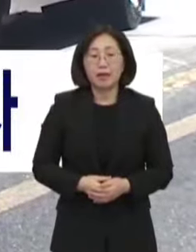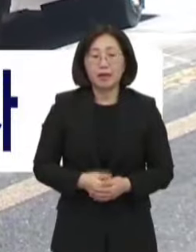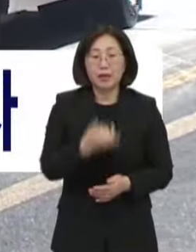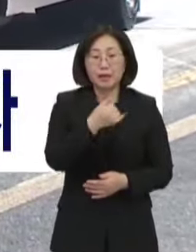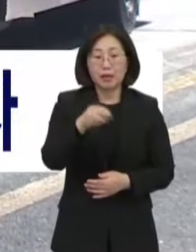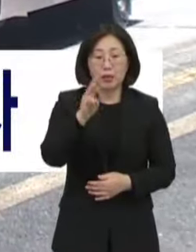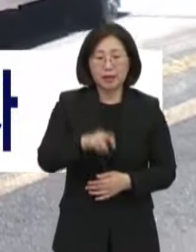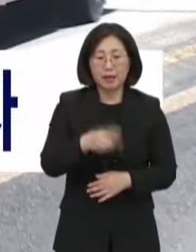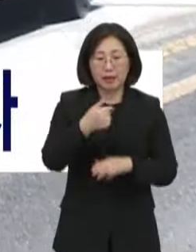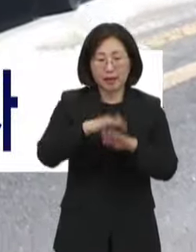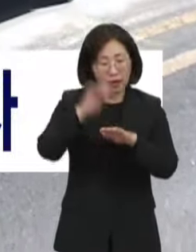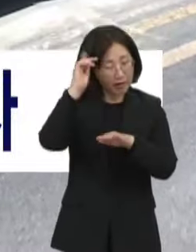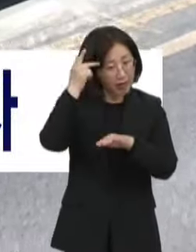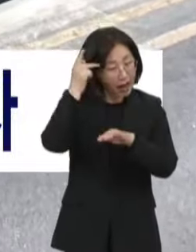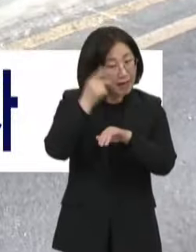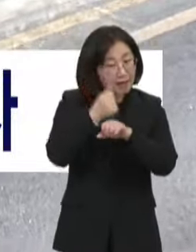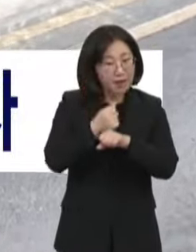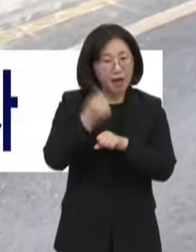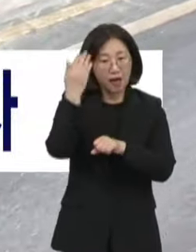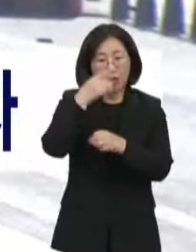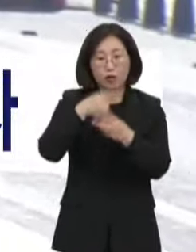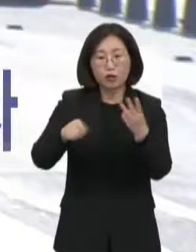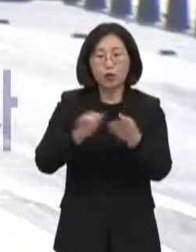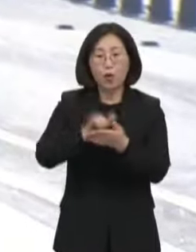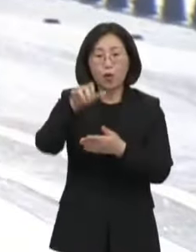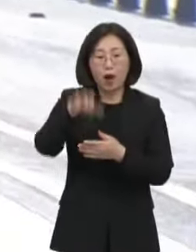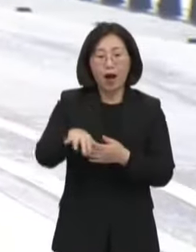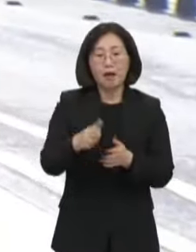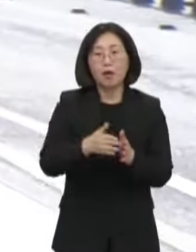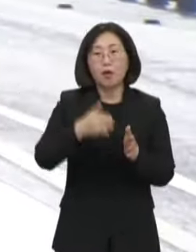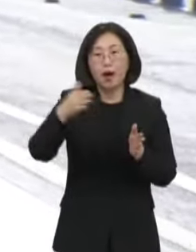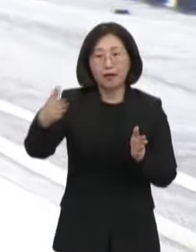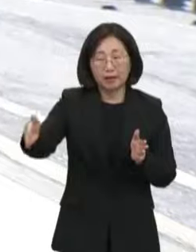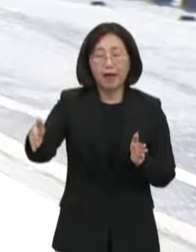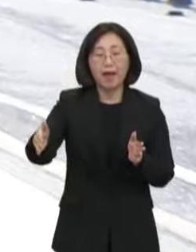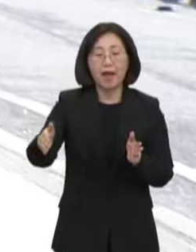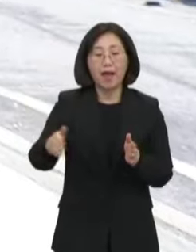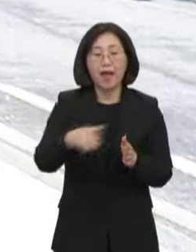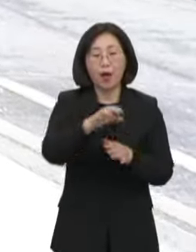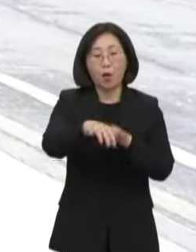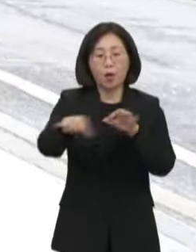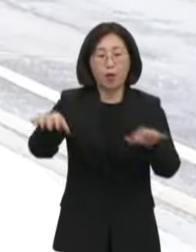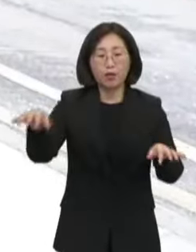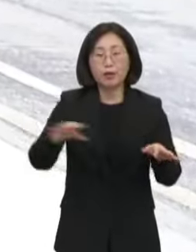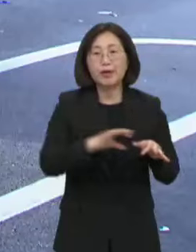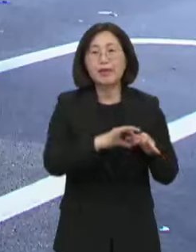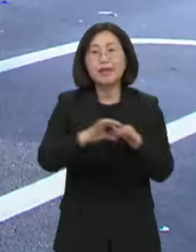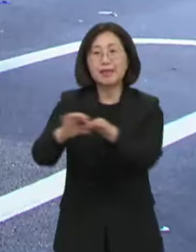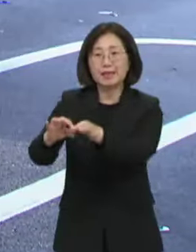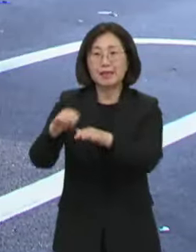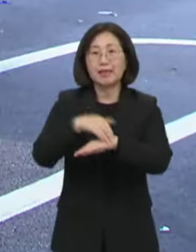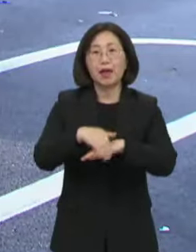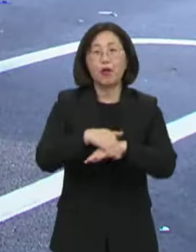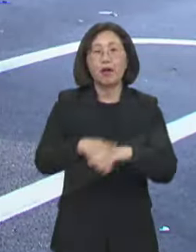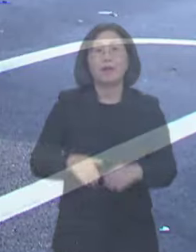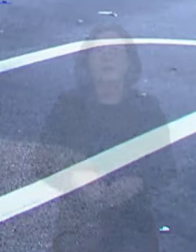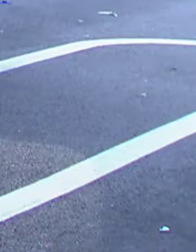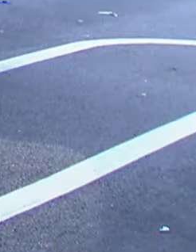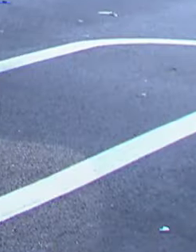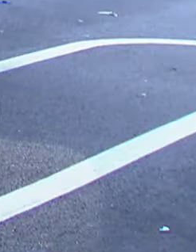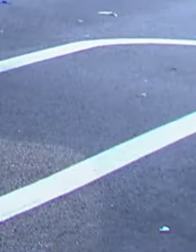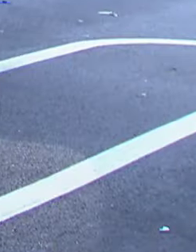세종시는 대전 카이스트와 청주공항 등 자율주행 노선을 확대해 충청권 곳곳을 잇도록 추진한다는 계획입니다.